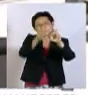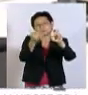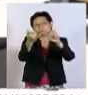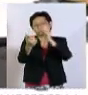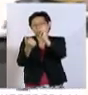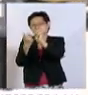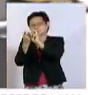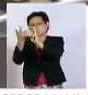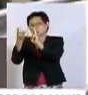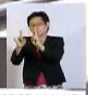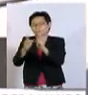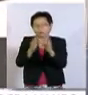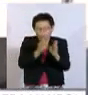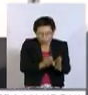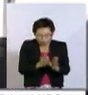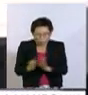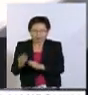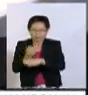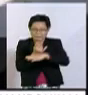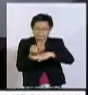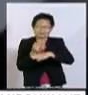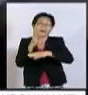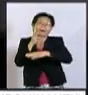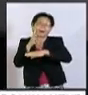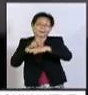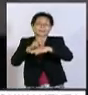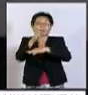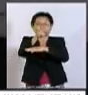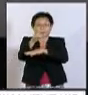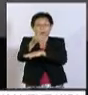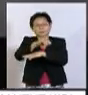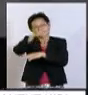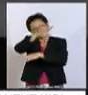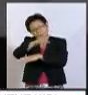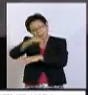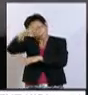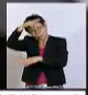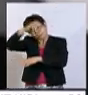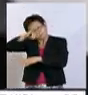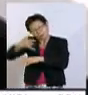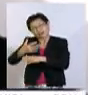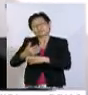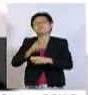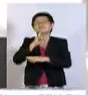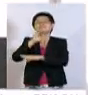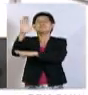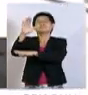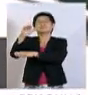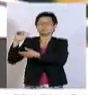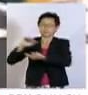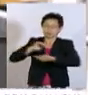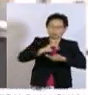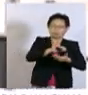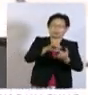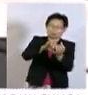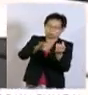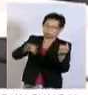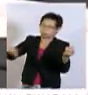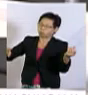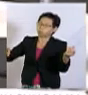ini. Penstrukturan semula industri bekalan air di Lembah Klang dan Putrajaya ini dapat menjamin penyaluran air terawat